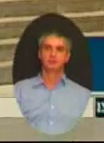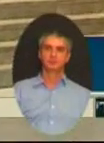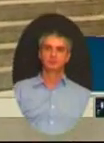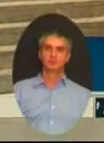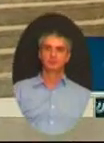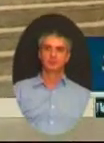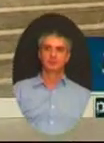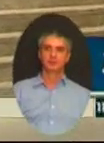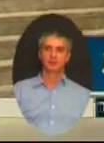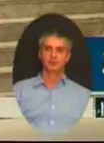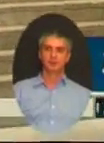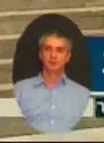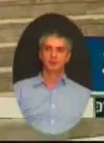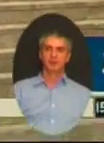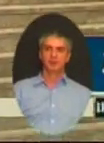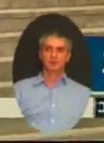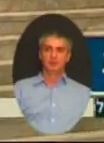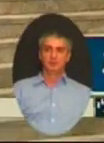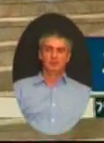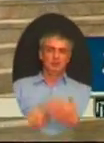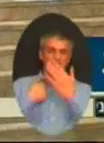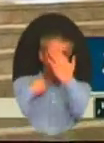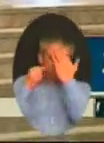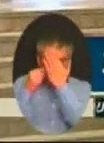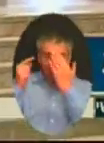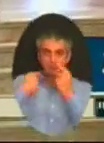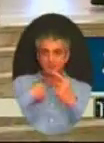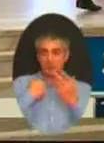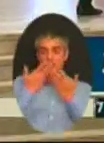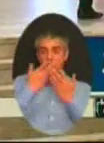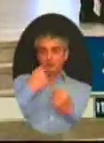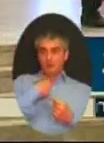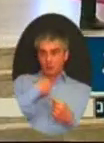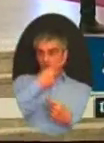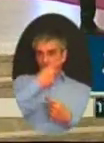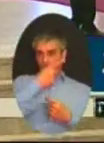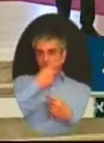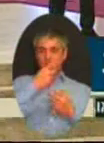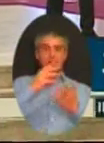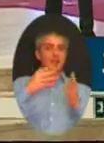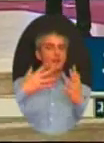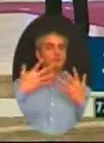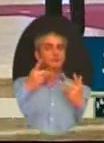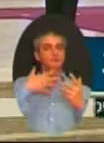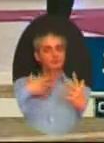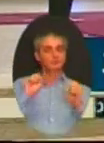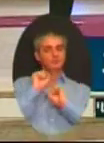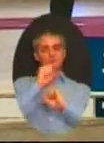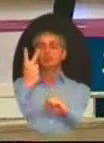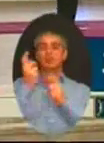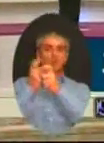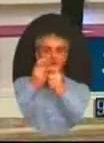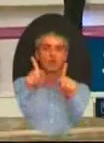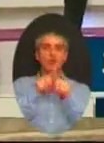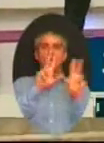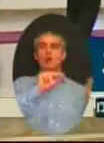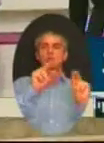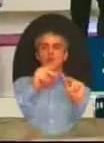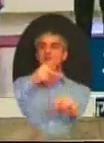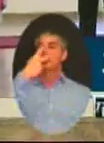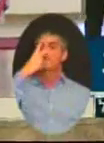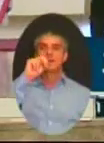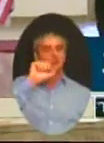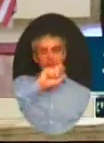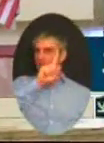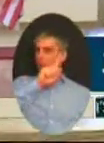כמו שהגישה שלנו כלפי הפוליטיקה האמריקאית צריכה להיות ביי פרטיזן, להחיד את שתי המפלגות, כך גם ההפך. פנס